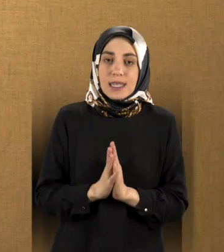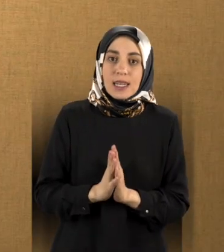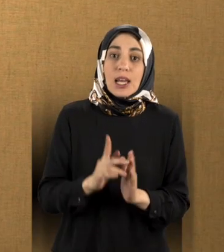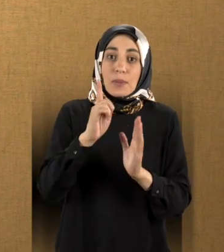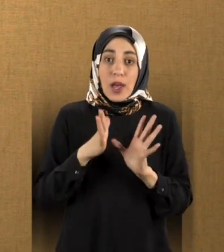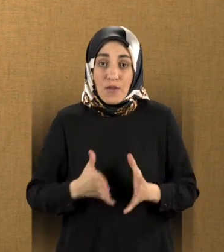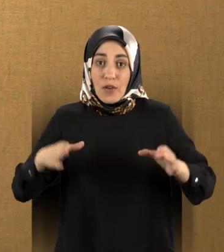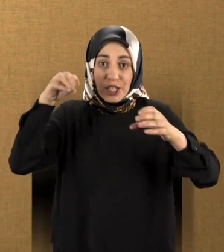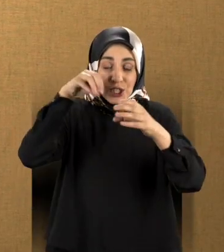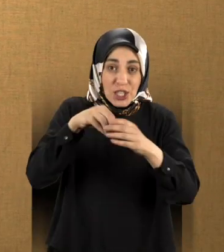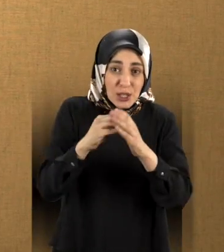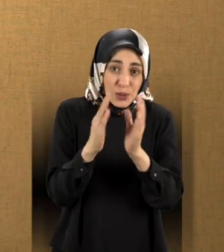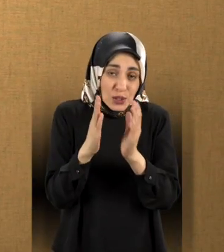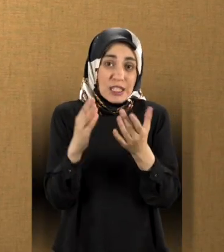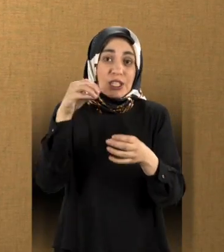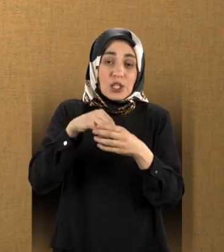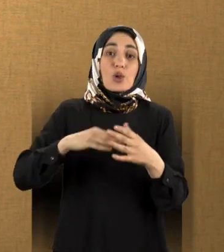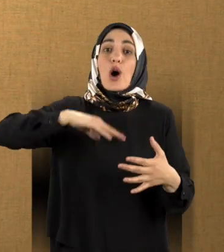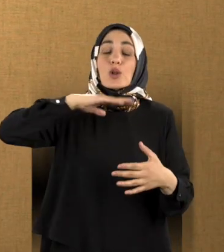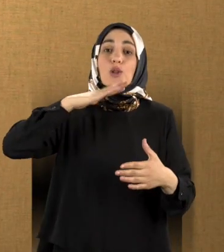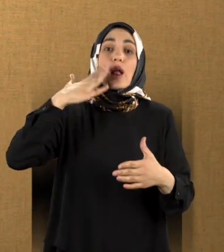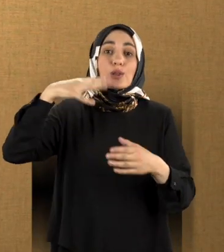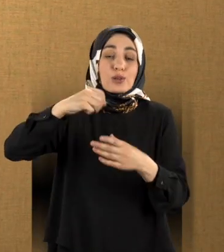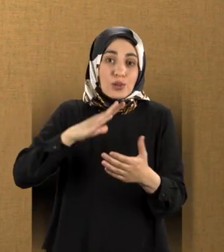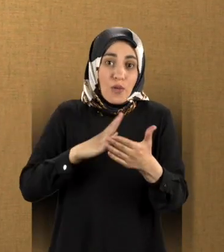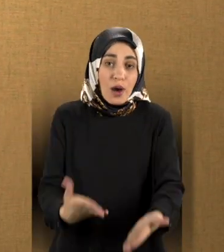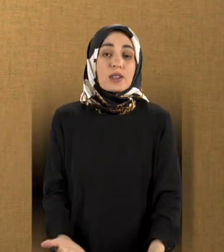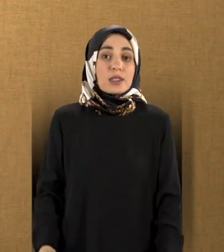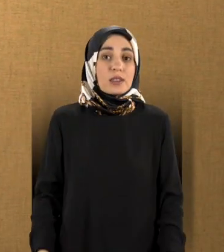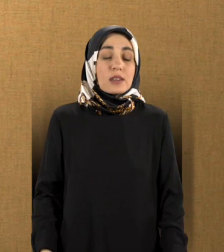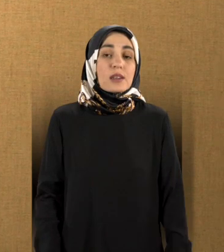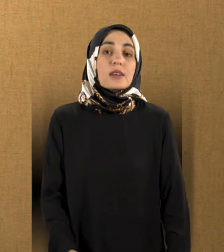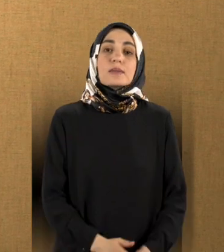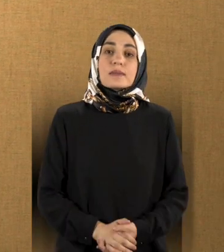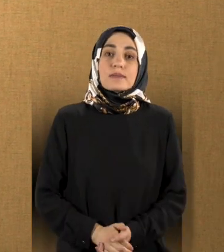karagözüm değil bir ufacık fıçıcık içi dolu turşucuk